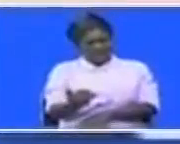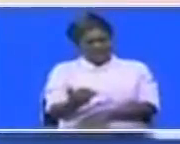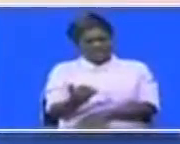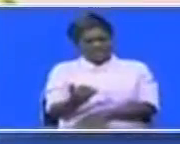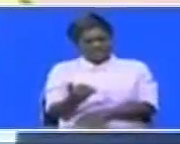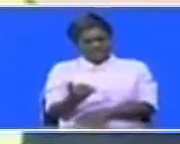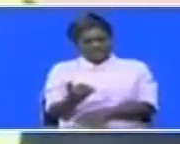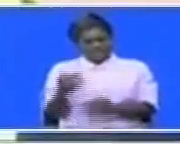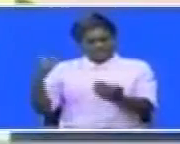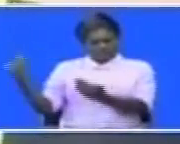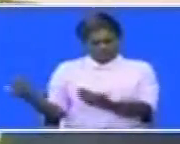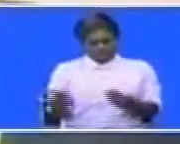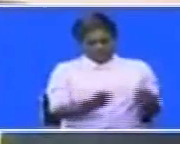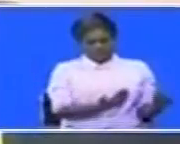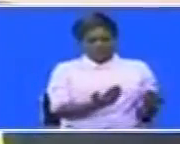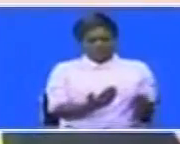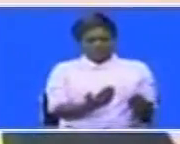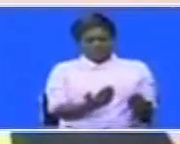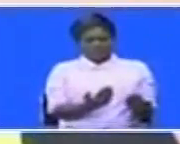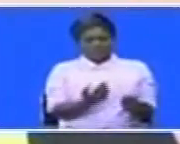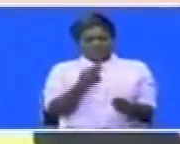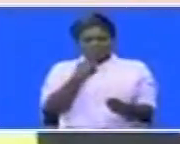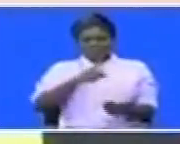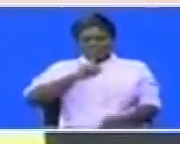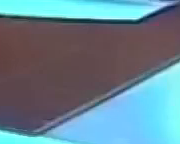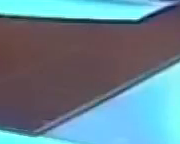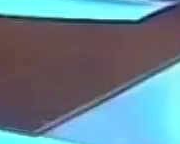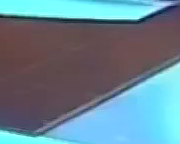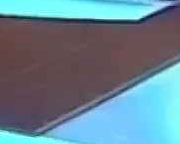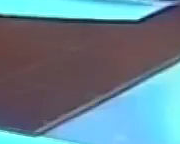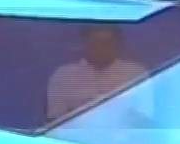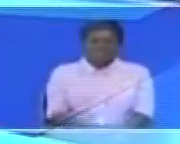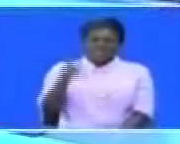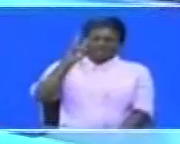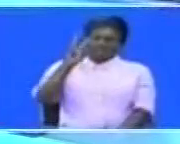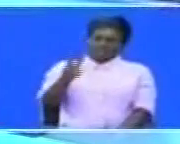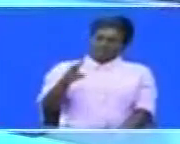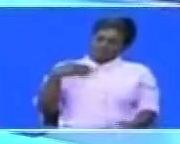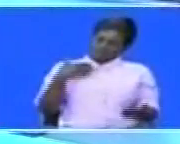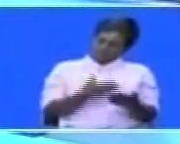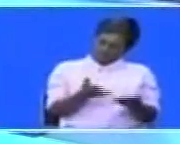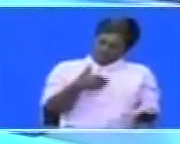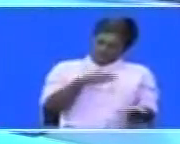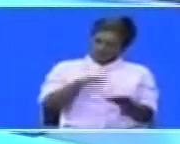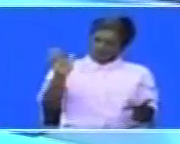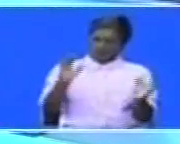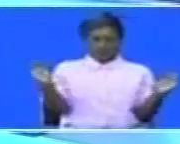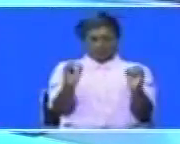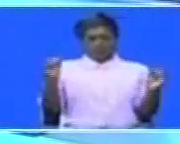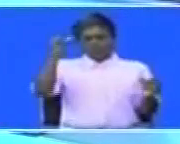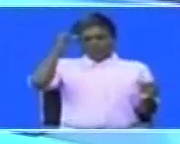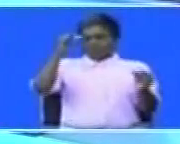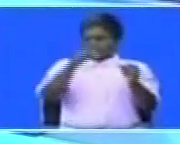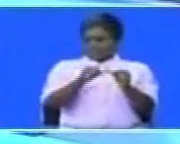talent na pia unaleta discipline. Na mtazamaji, basi kufikia hapa hatuna la ziada. Kumbuka